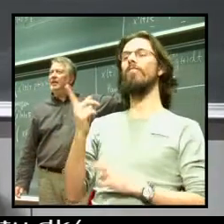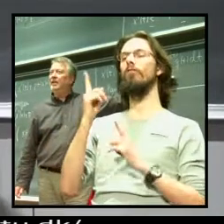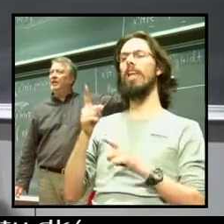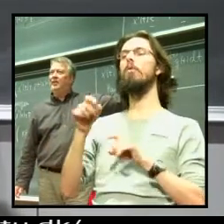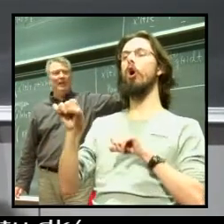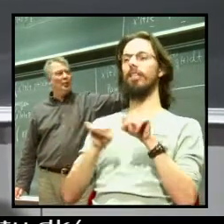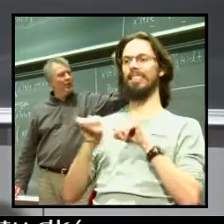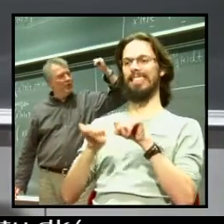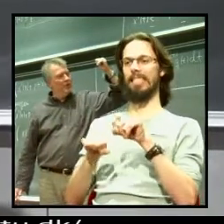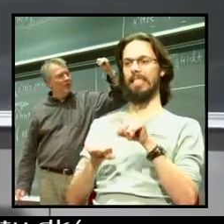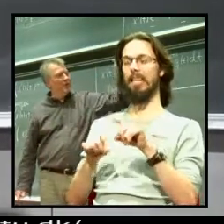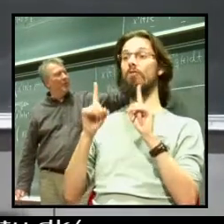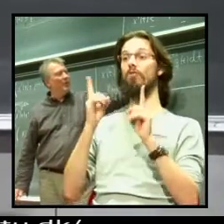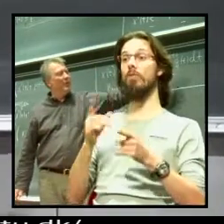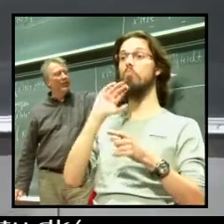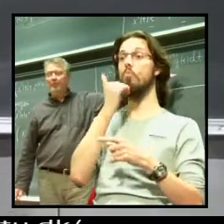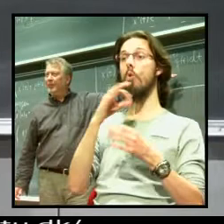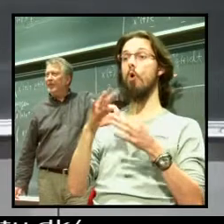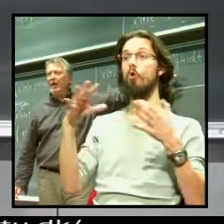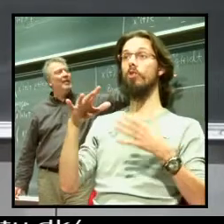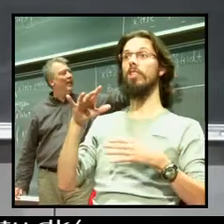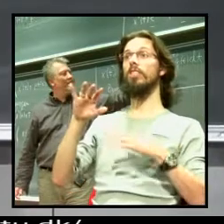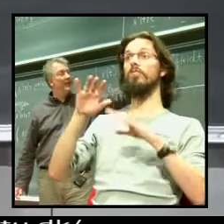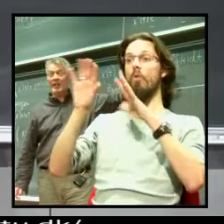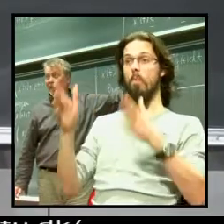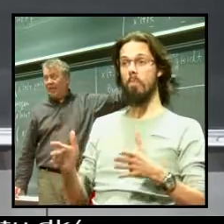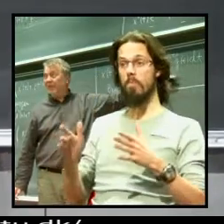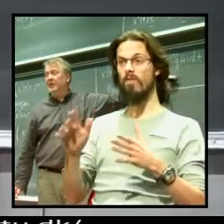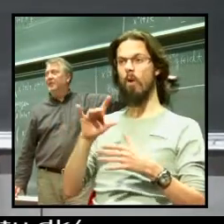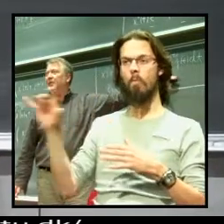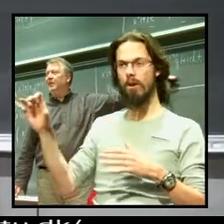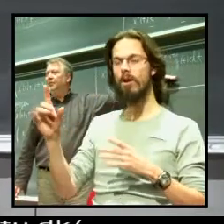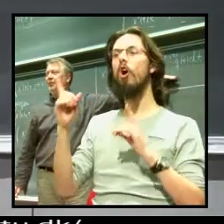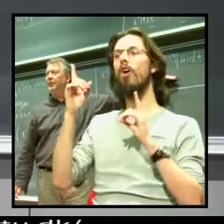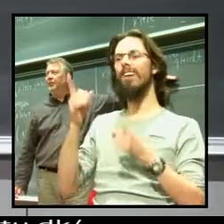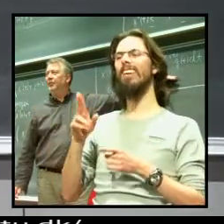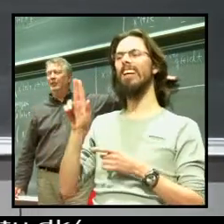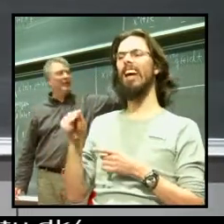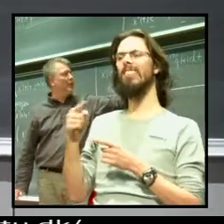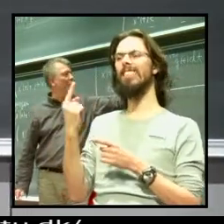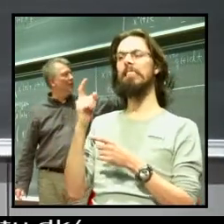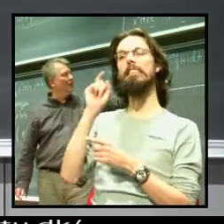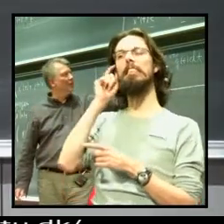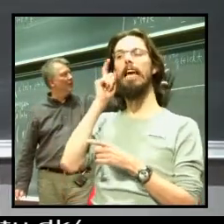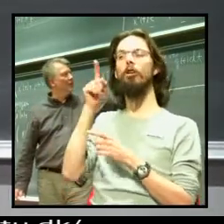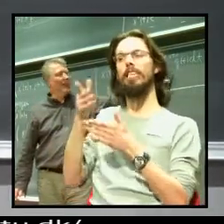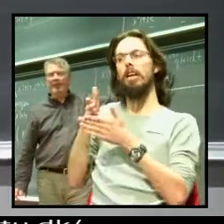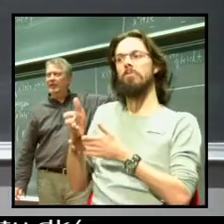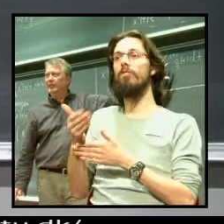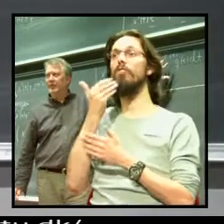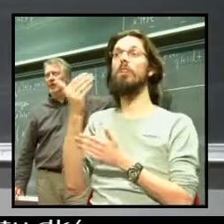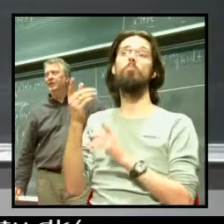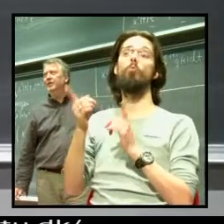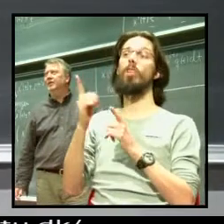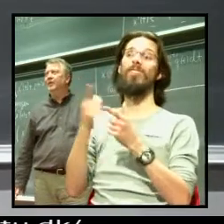det her. Hvordan bruger vi løsningsformen, og hvordan kan vi ellers trække os igennem? Fordi det kunne godt være, at der stod et eller andet her,